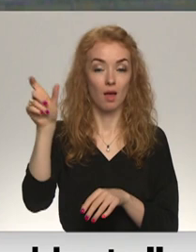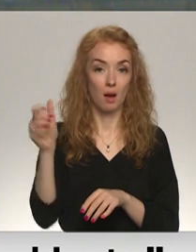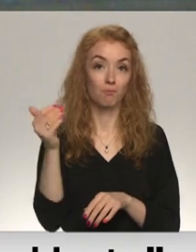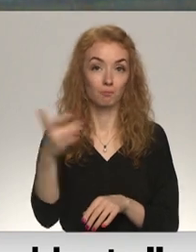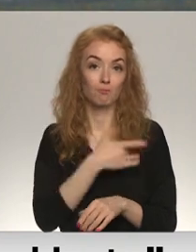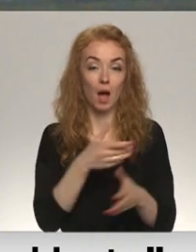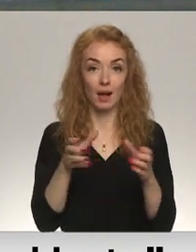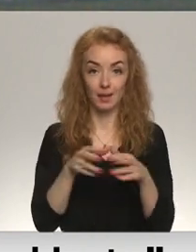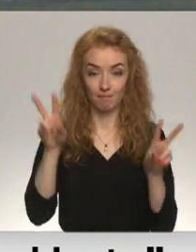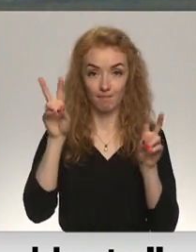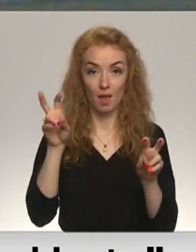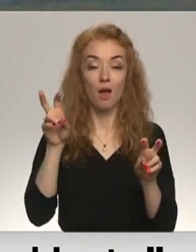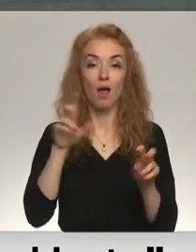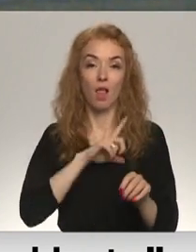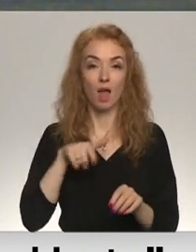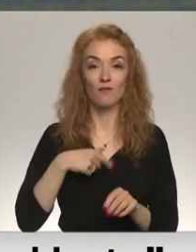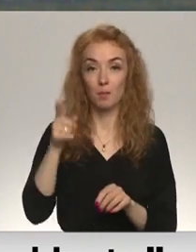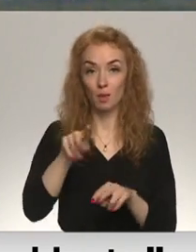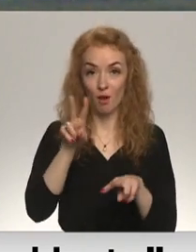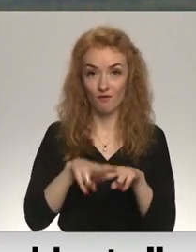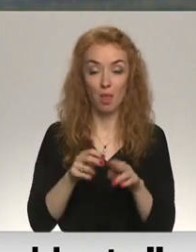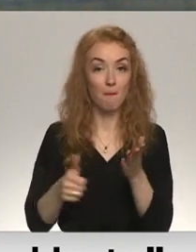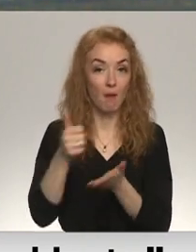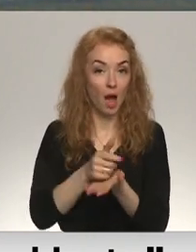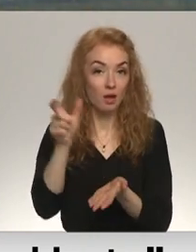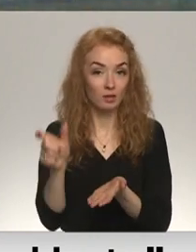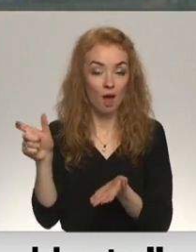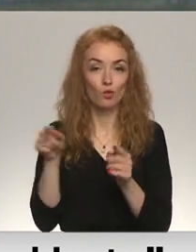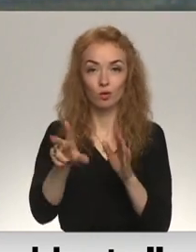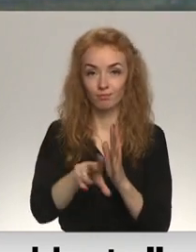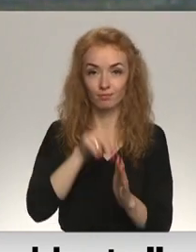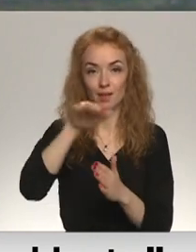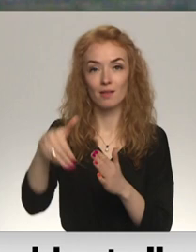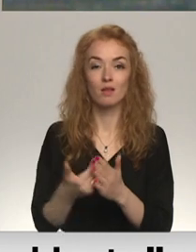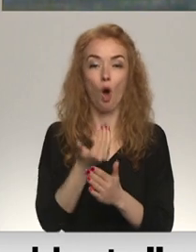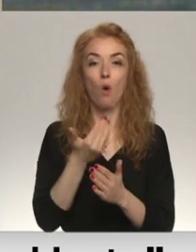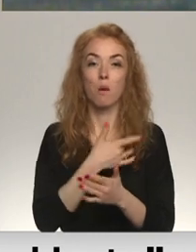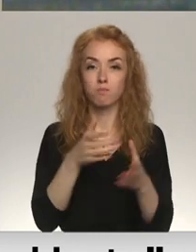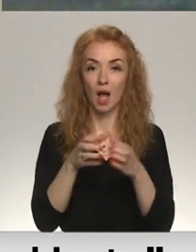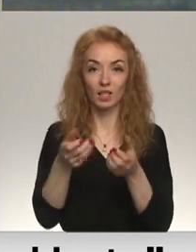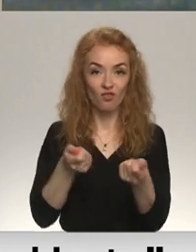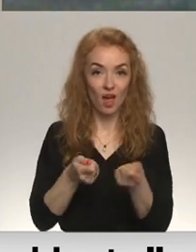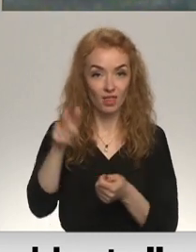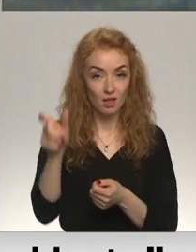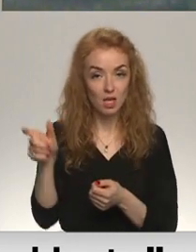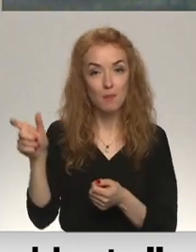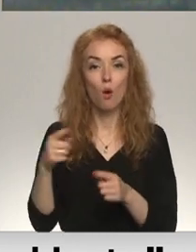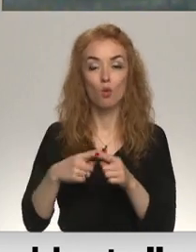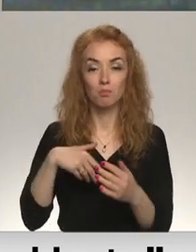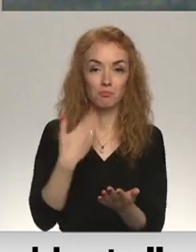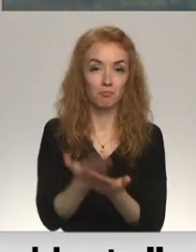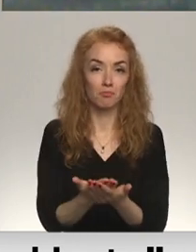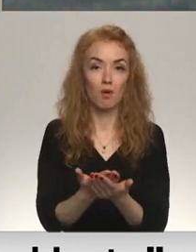politiskās partijas Latvija pirmajā vietā pārstāvi. Tajā ievēlēta jauna partijas vadība, ieskicēts piedāvājums, ar ko